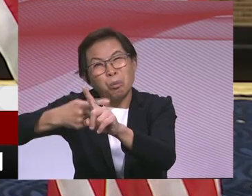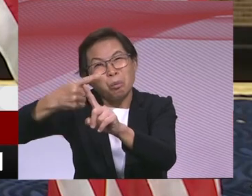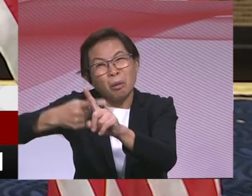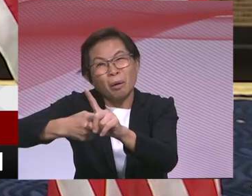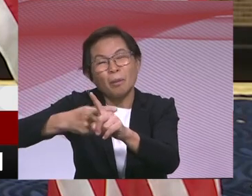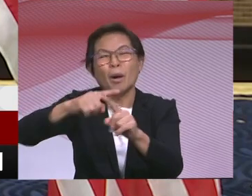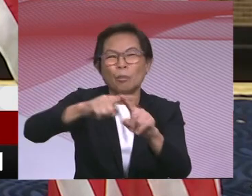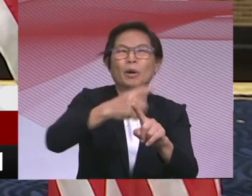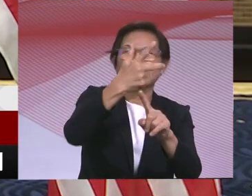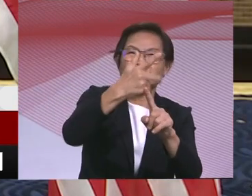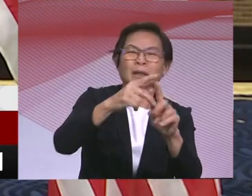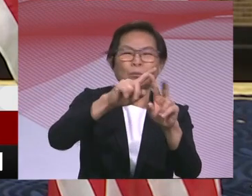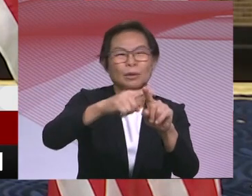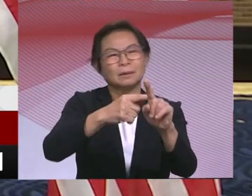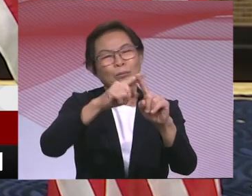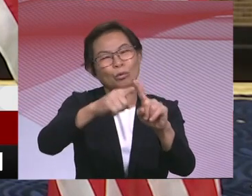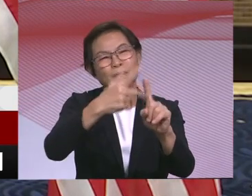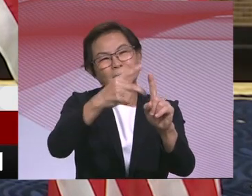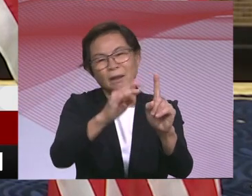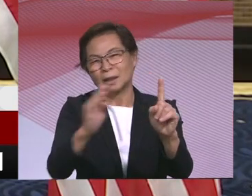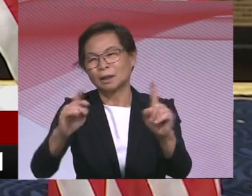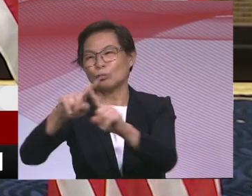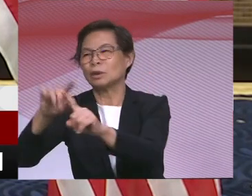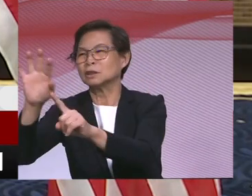bagai bulan much hingga September